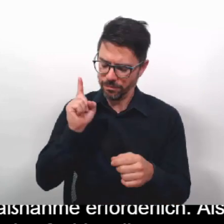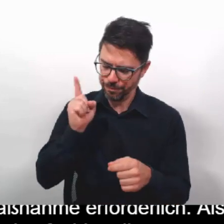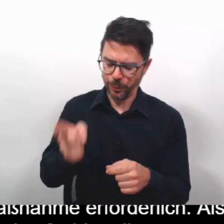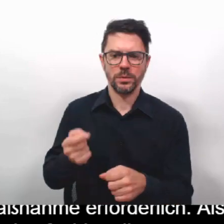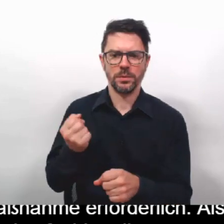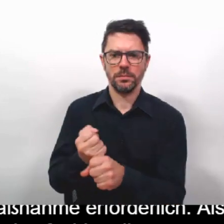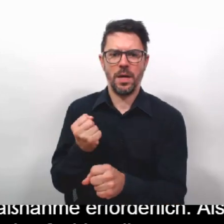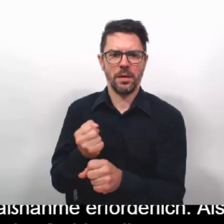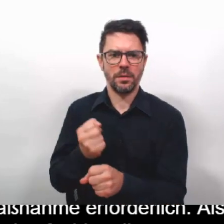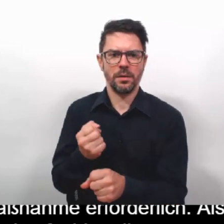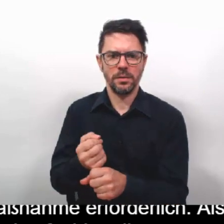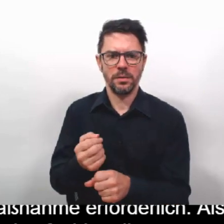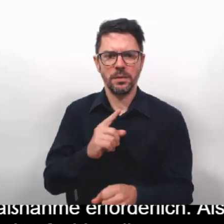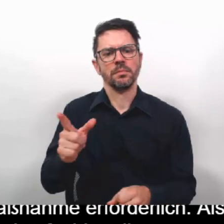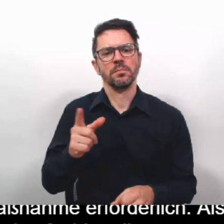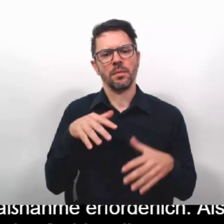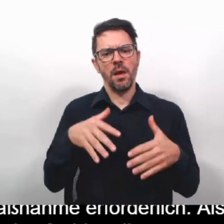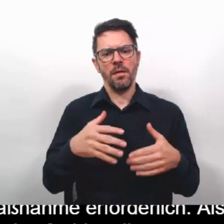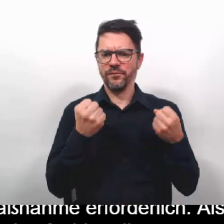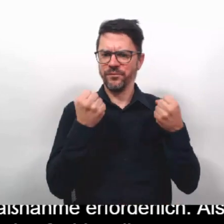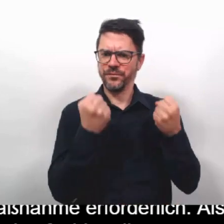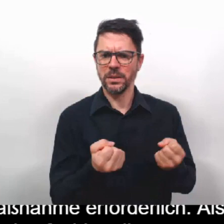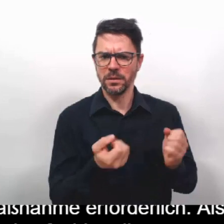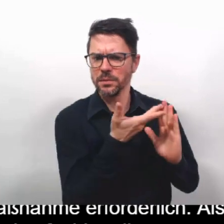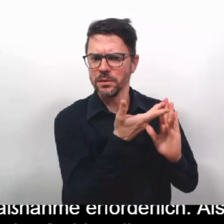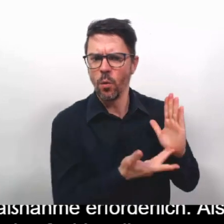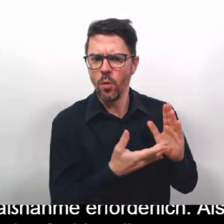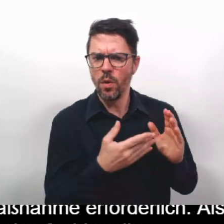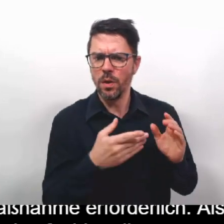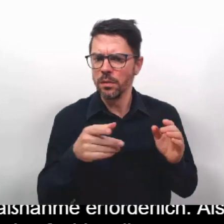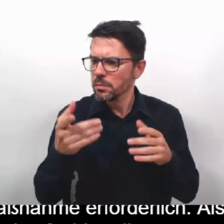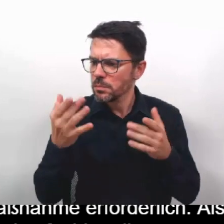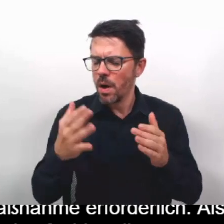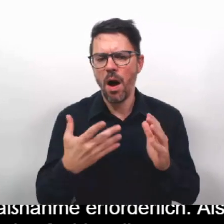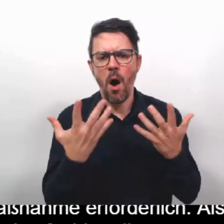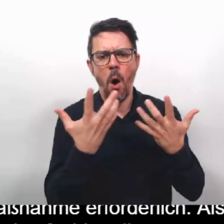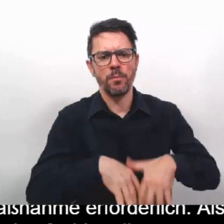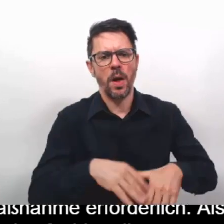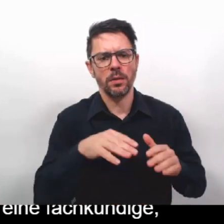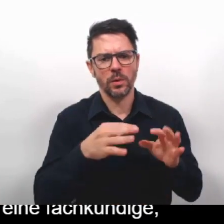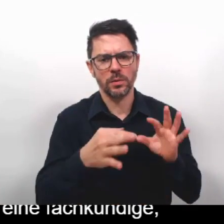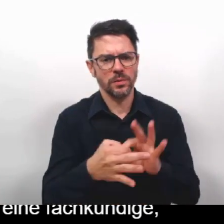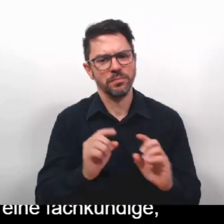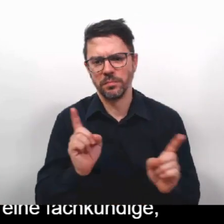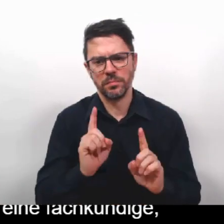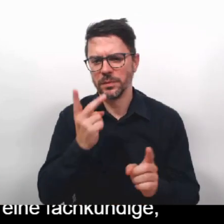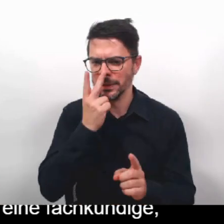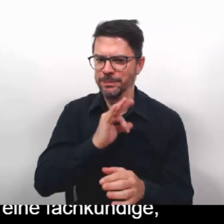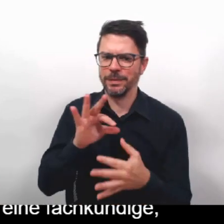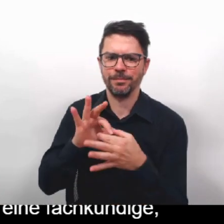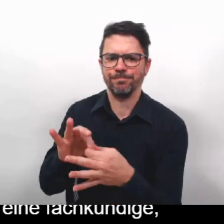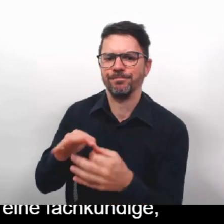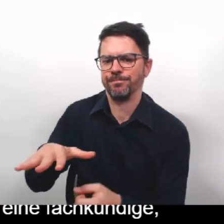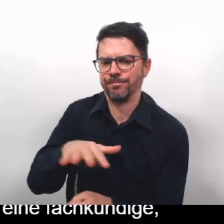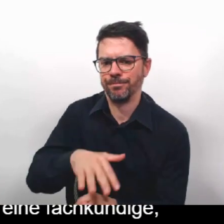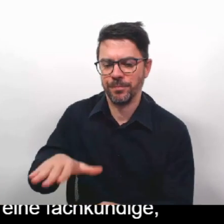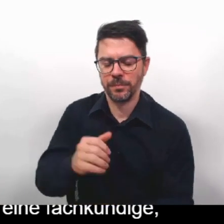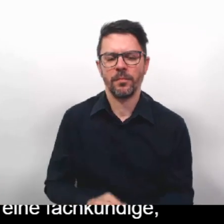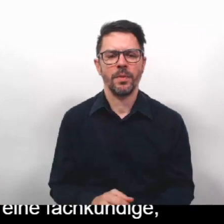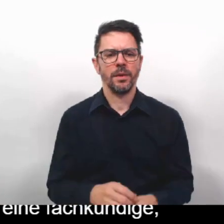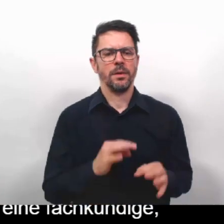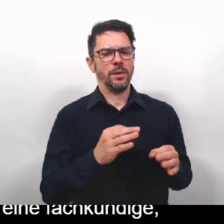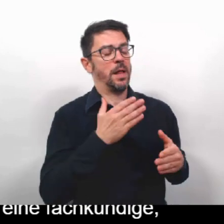Kapazitäten dazu aufgebaut waren in Bad Reichenhall? Die zweite Frage, wie erklären Sie sich, dass Bayern nach einem